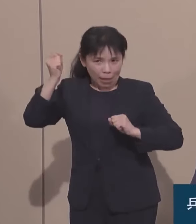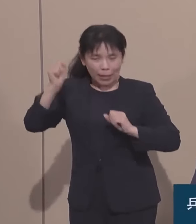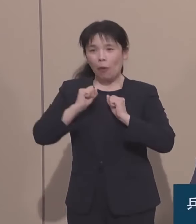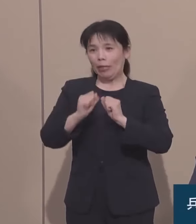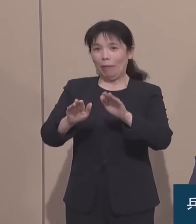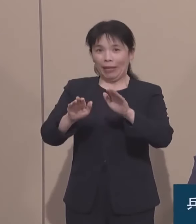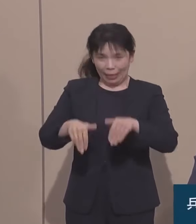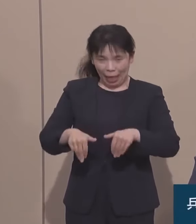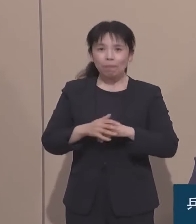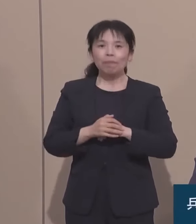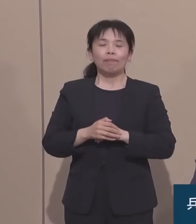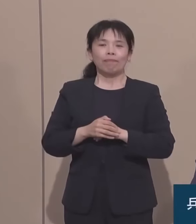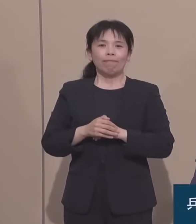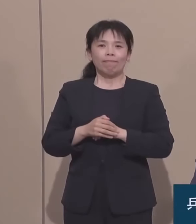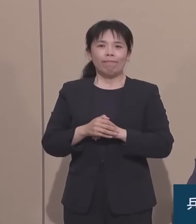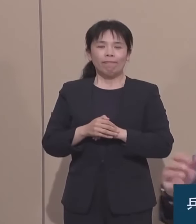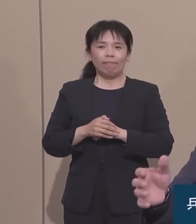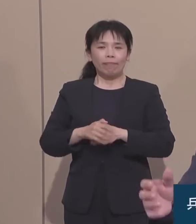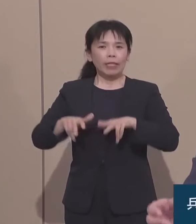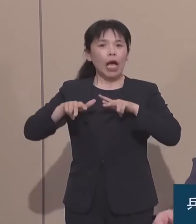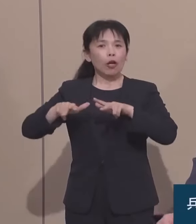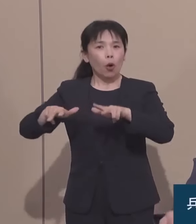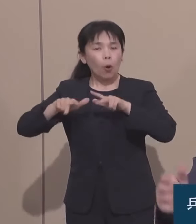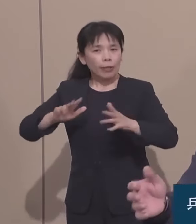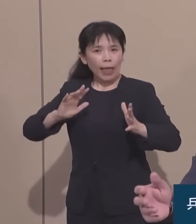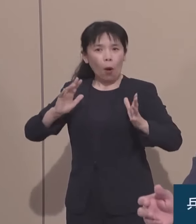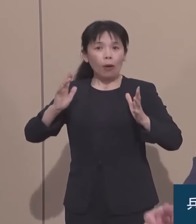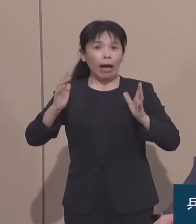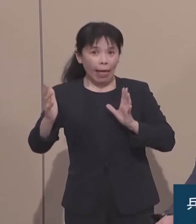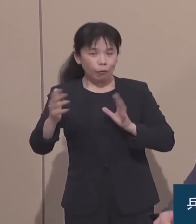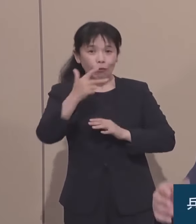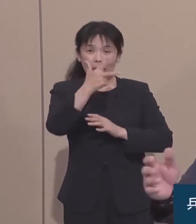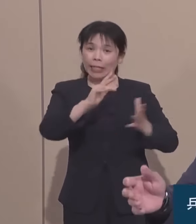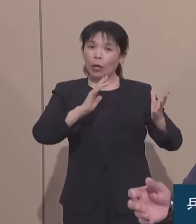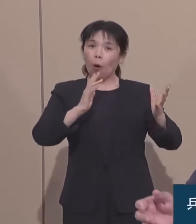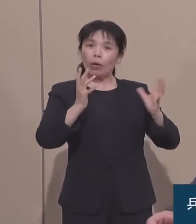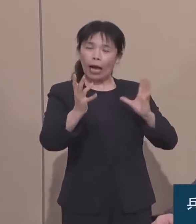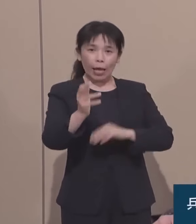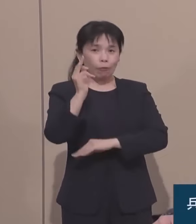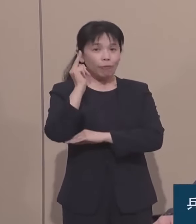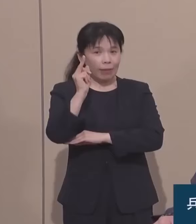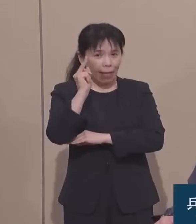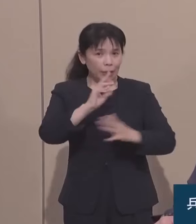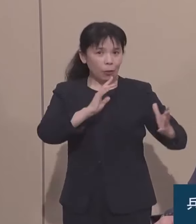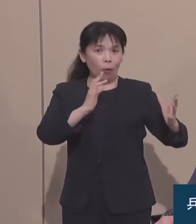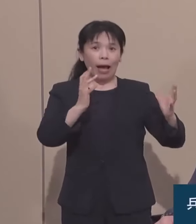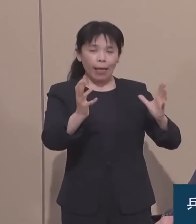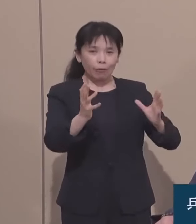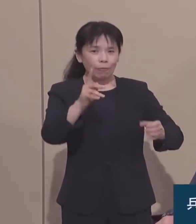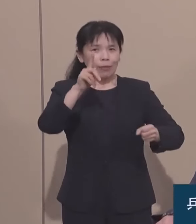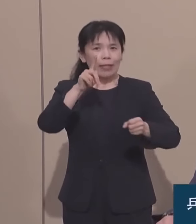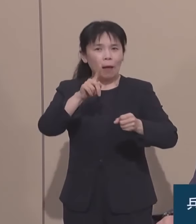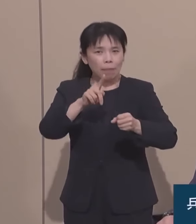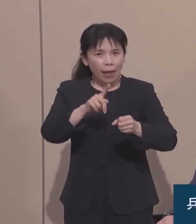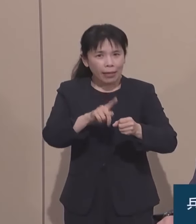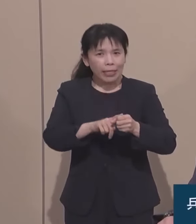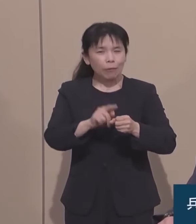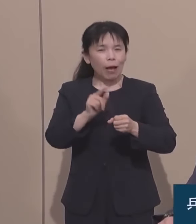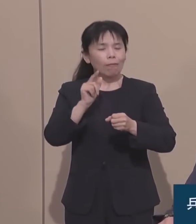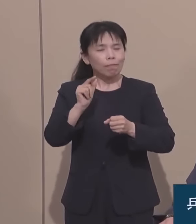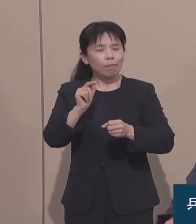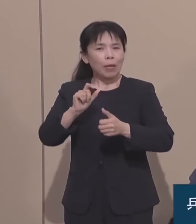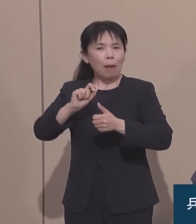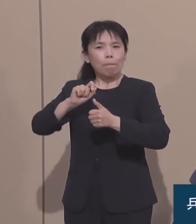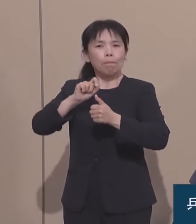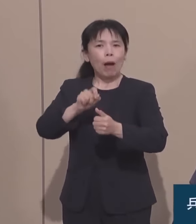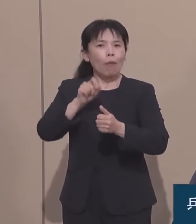た結構ね行政変えていく死を変えていく政治変えていくそういう場合にはね一瞬パワハラみたいの